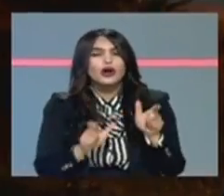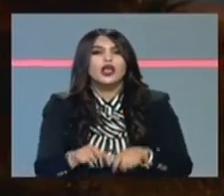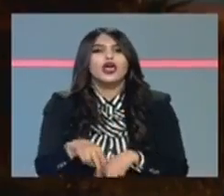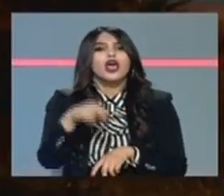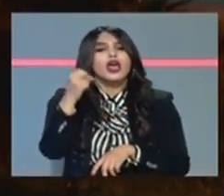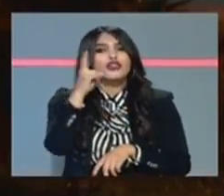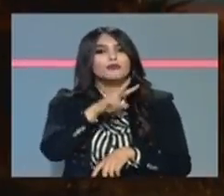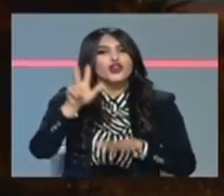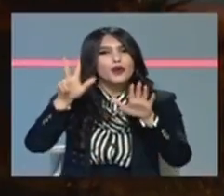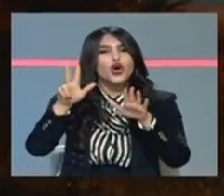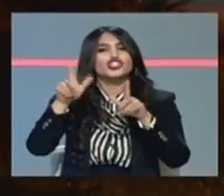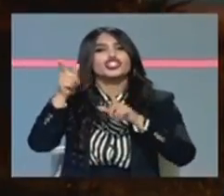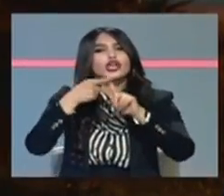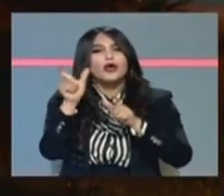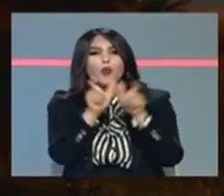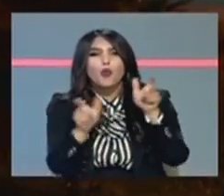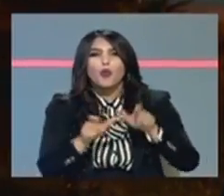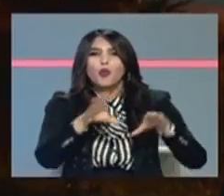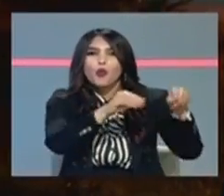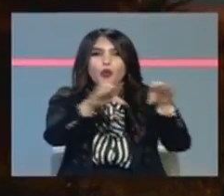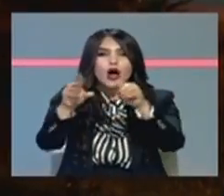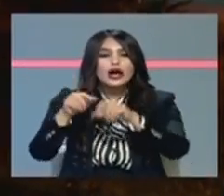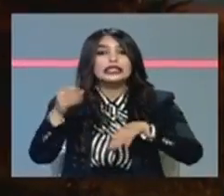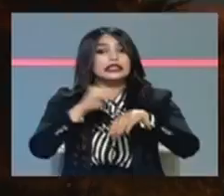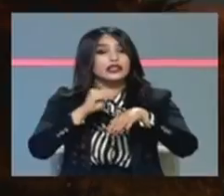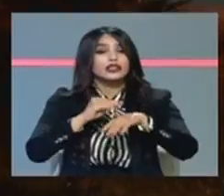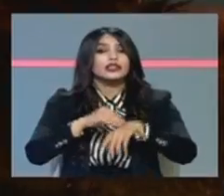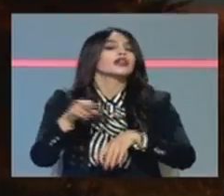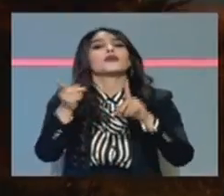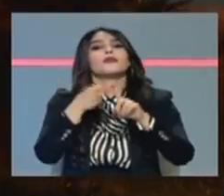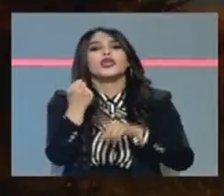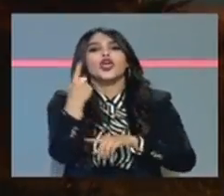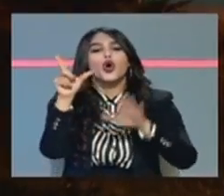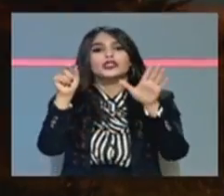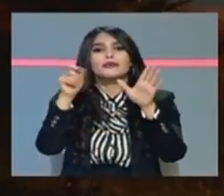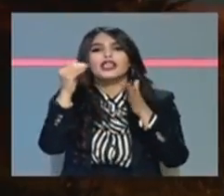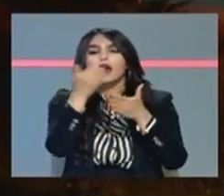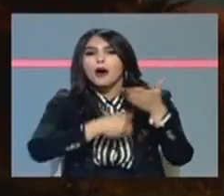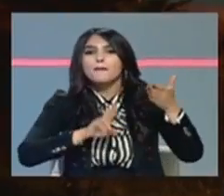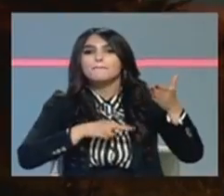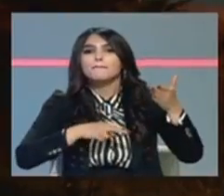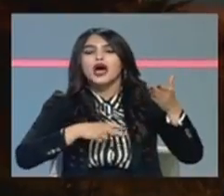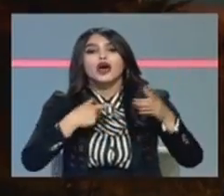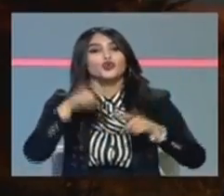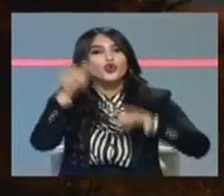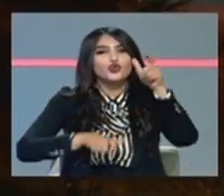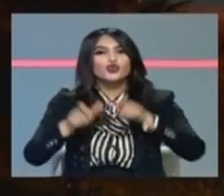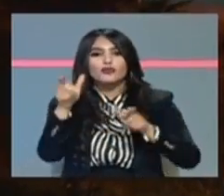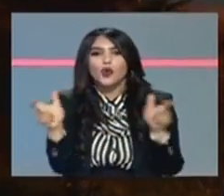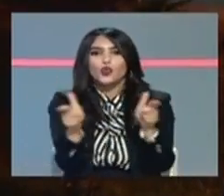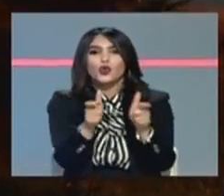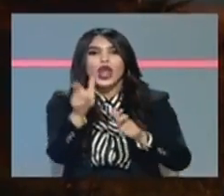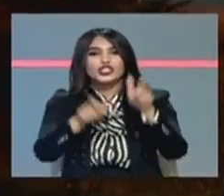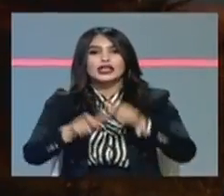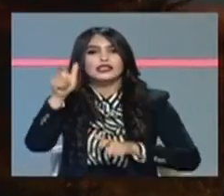1820 زياره ميدانيه وتحرير 170 مخزن مع ايقاف 3 محتكرين لماده السميد. هذه الجهود